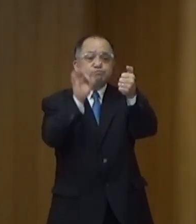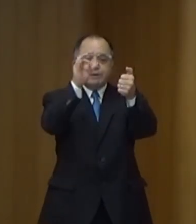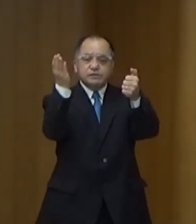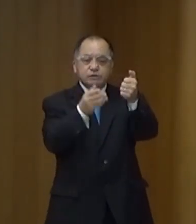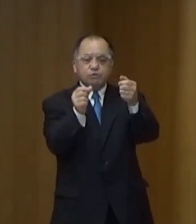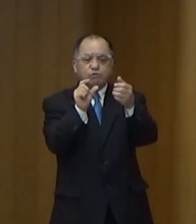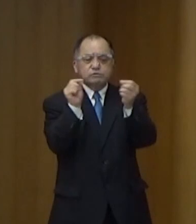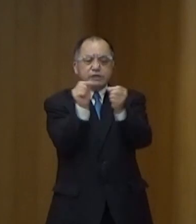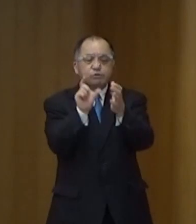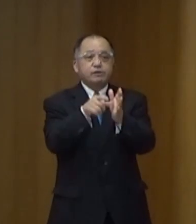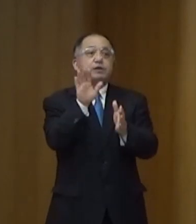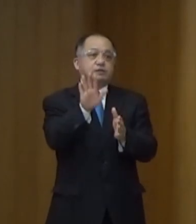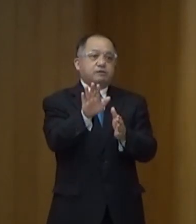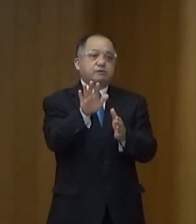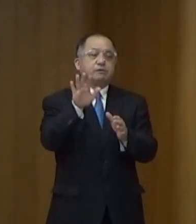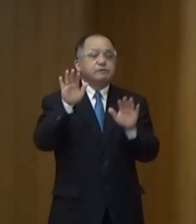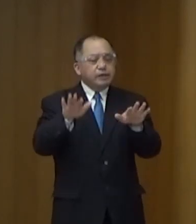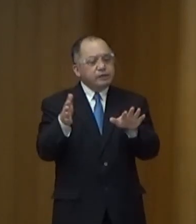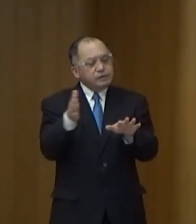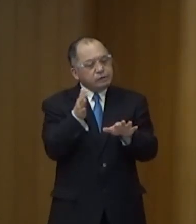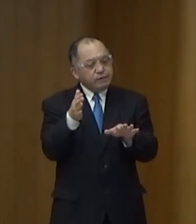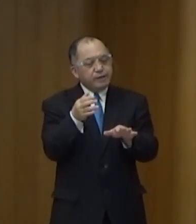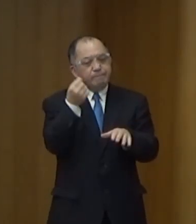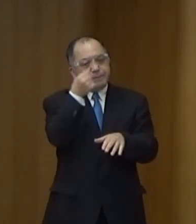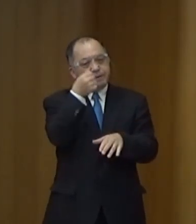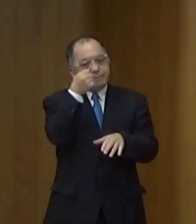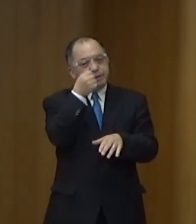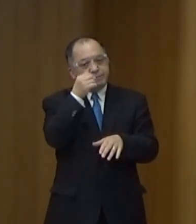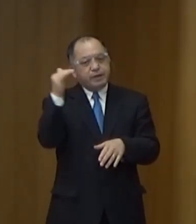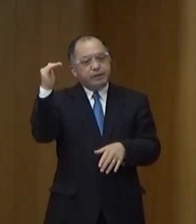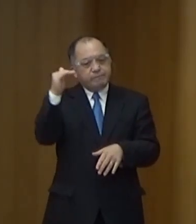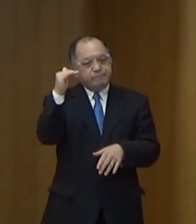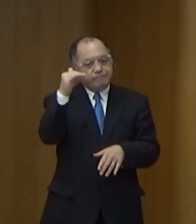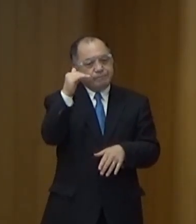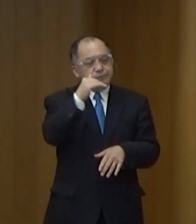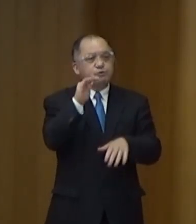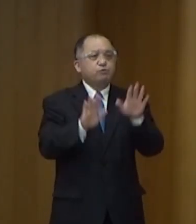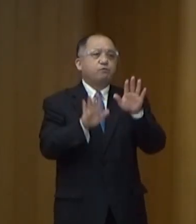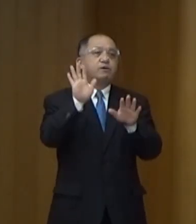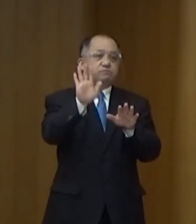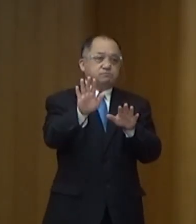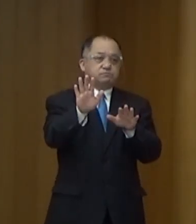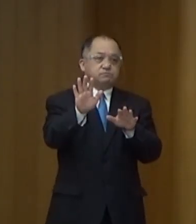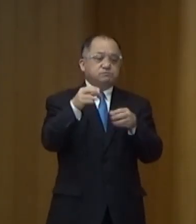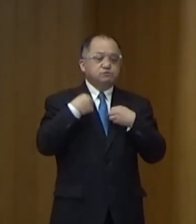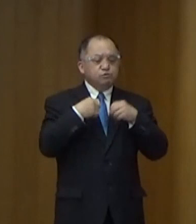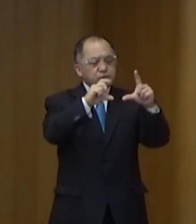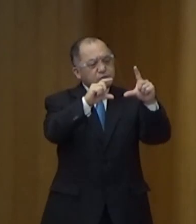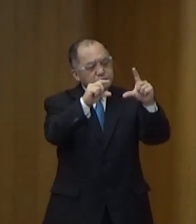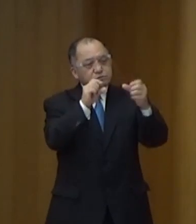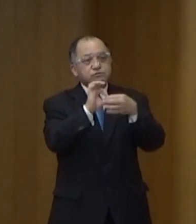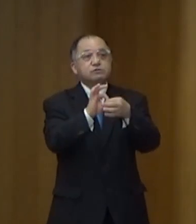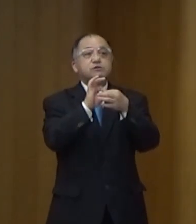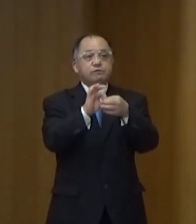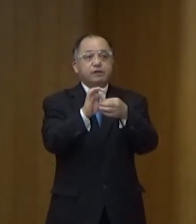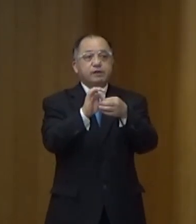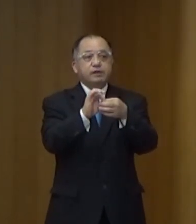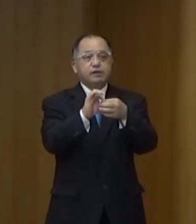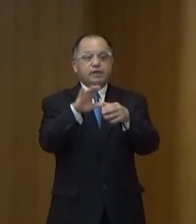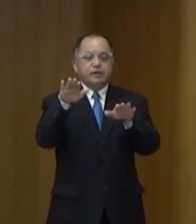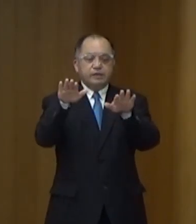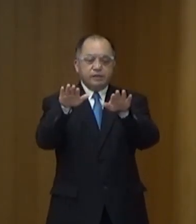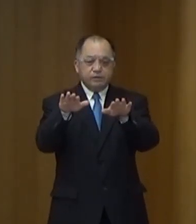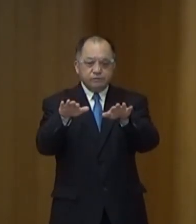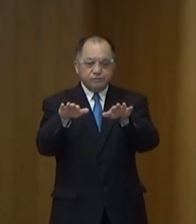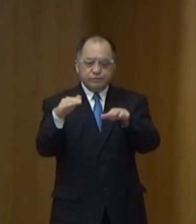ましたけれども、最近はやや減少している状況がございます。陽性率につきましては低い水準